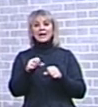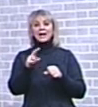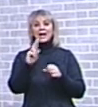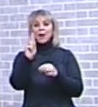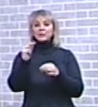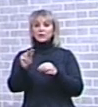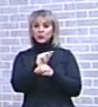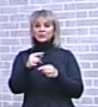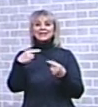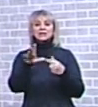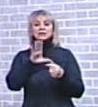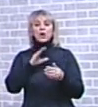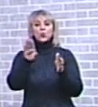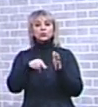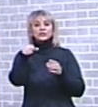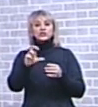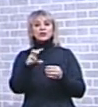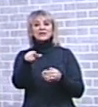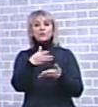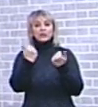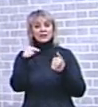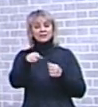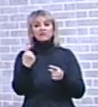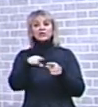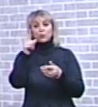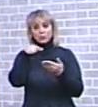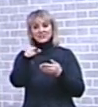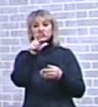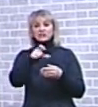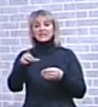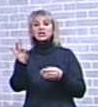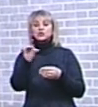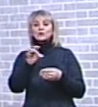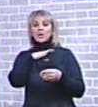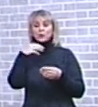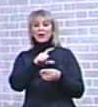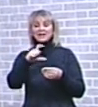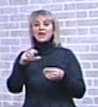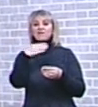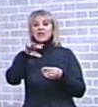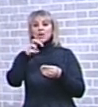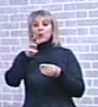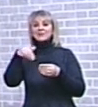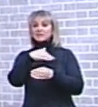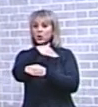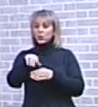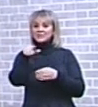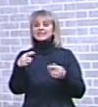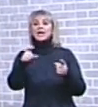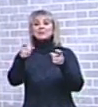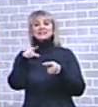Капитальный ремонт иногда еще хуже, чем его отсутствие. В этом убедились жильцы ростовской многоэтажки на Филимоновской улице. И